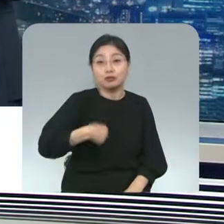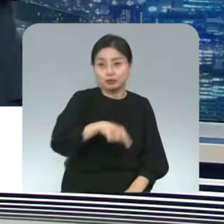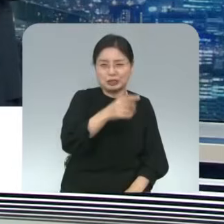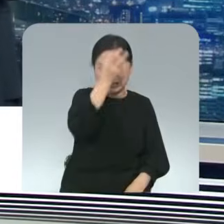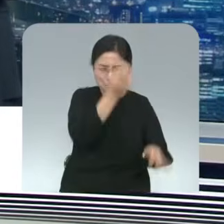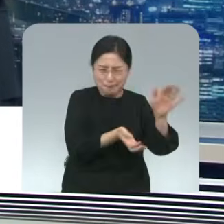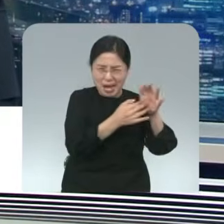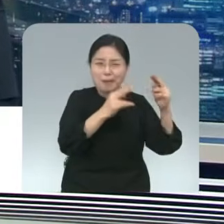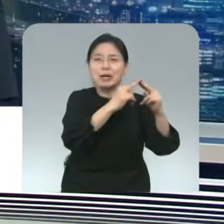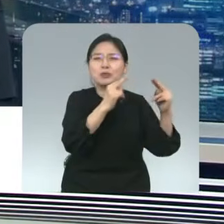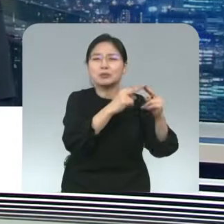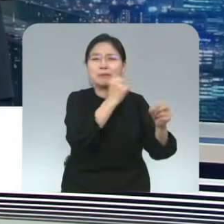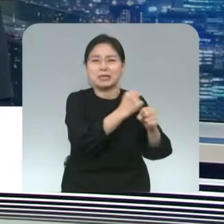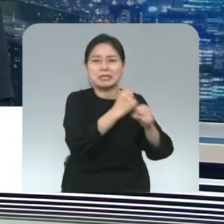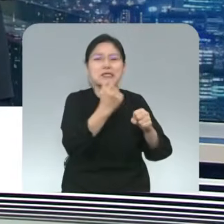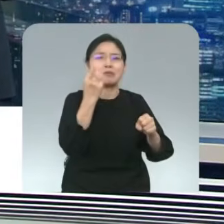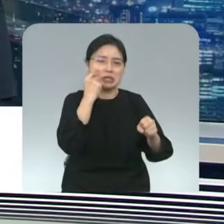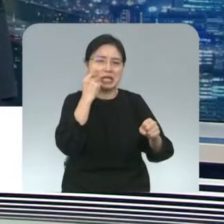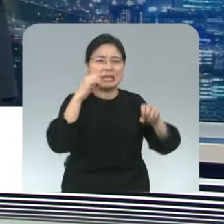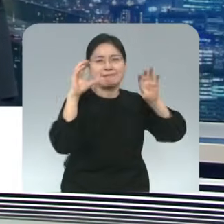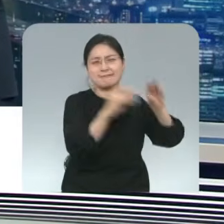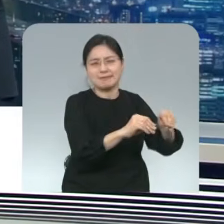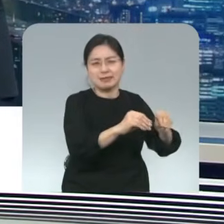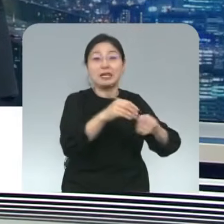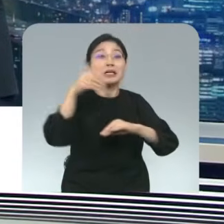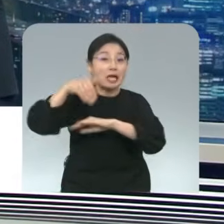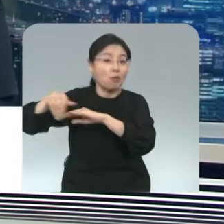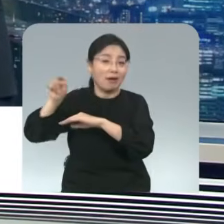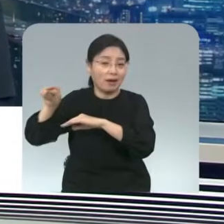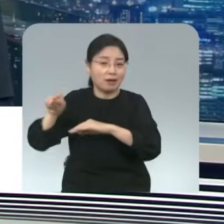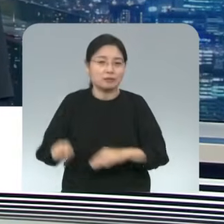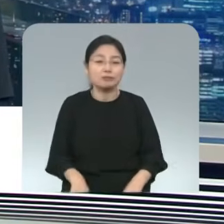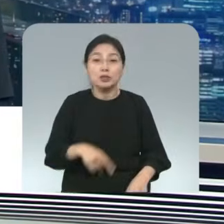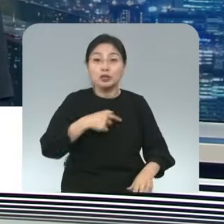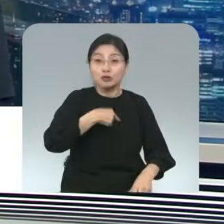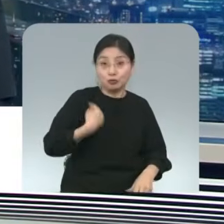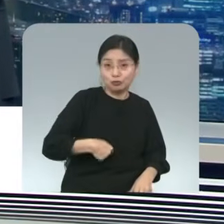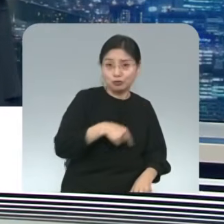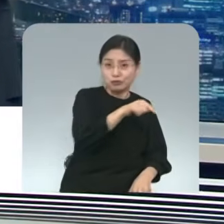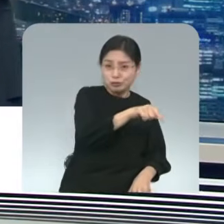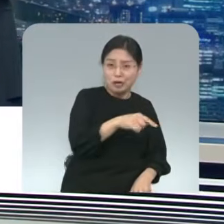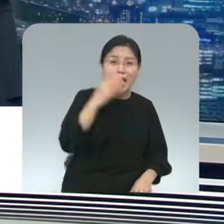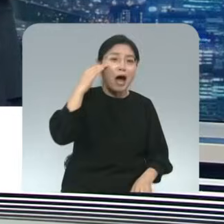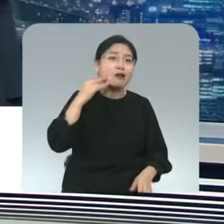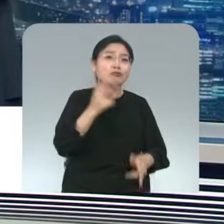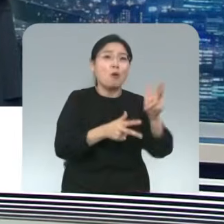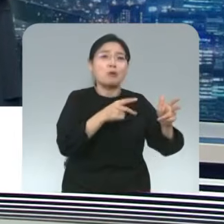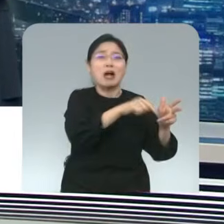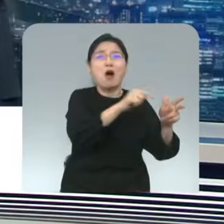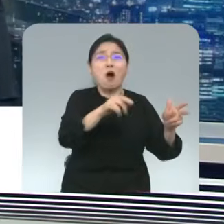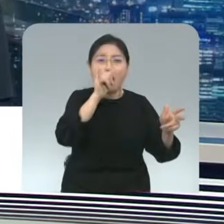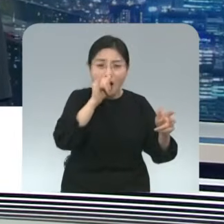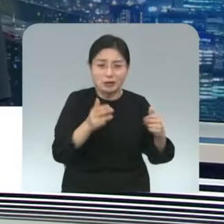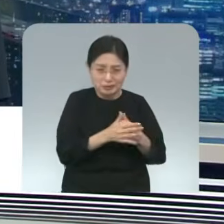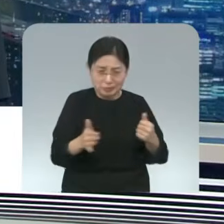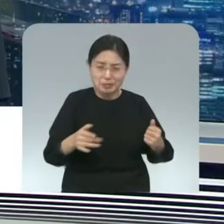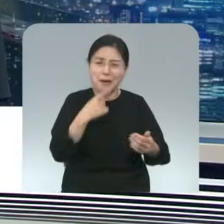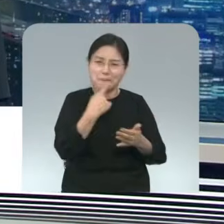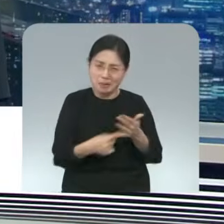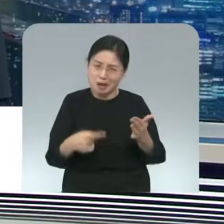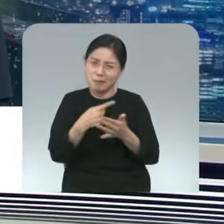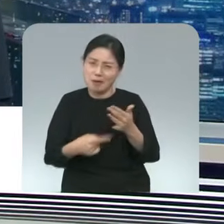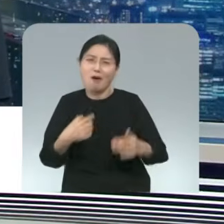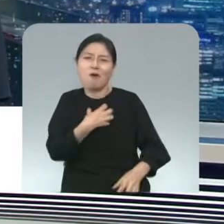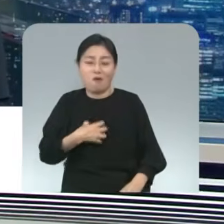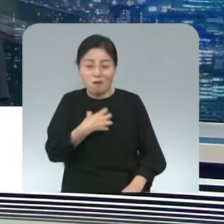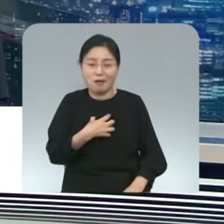첨단 반도체를 아예 생산 못하게 막겠다는 건데 중국의 공장을 둔 우리 업체들도 타격을 피하기